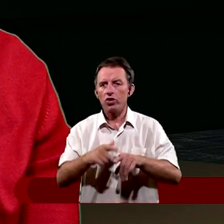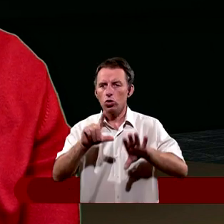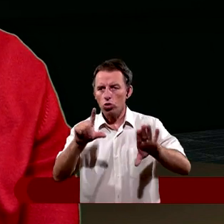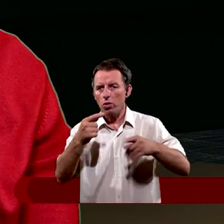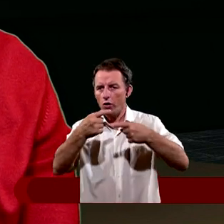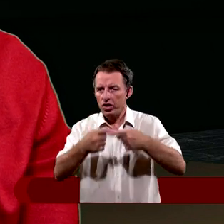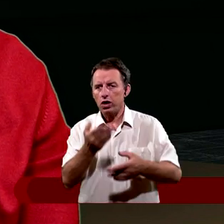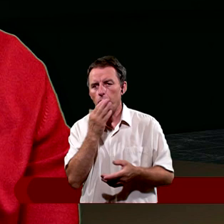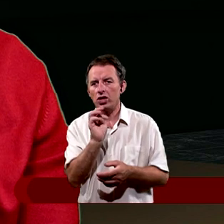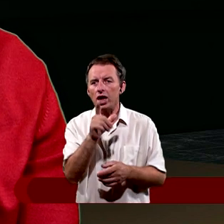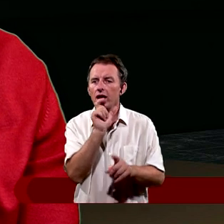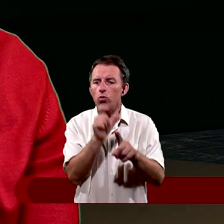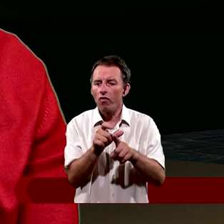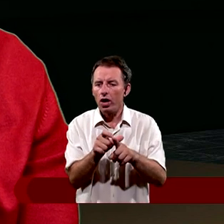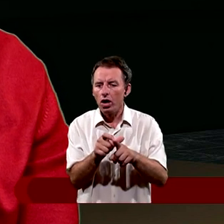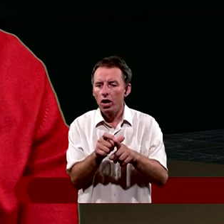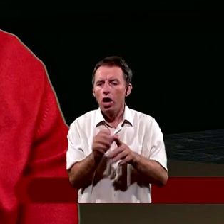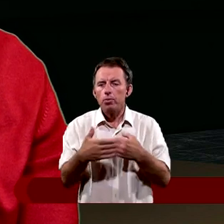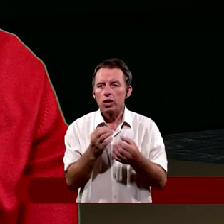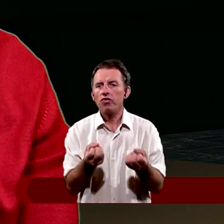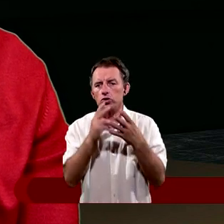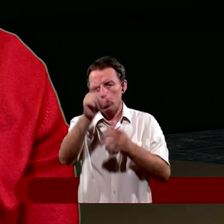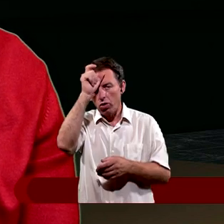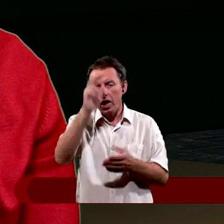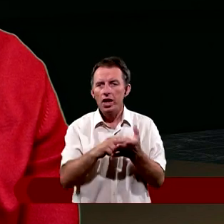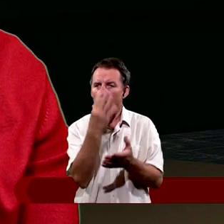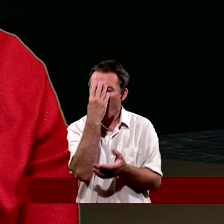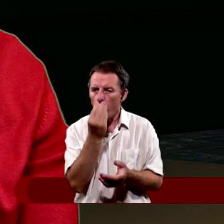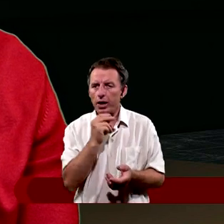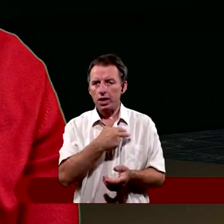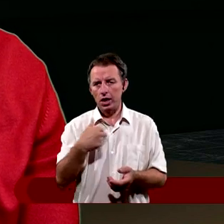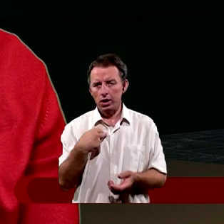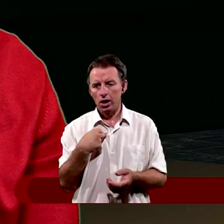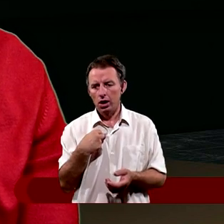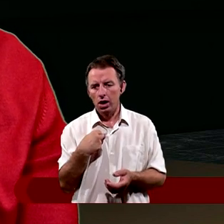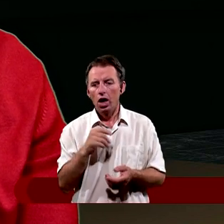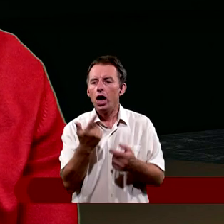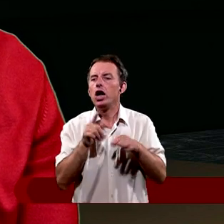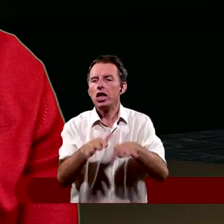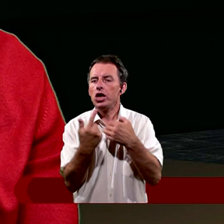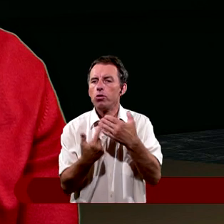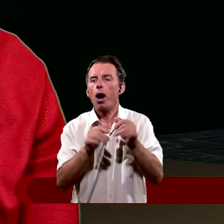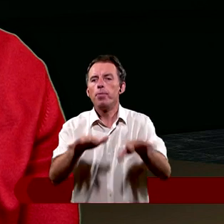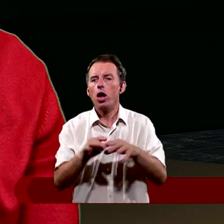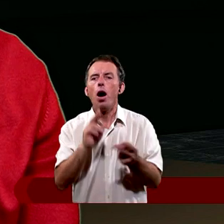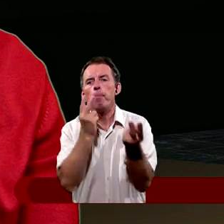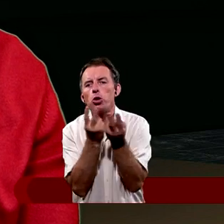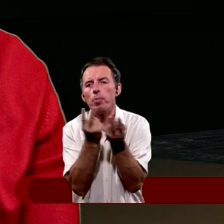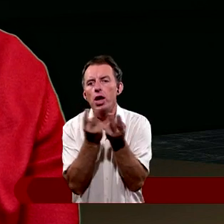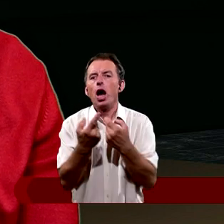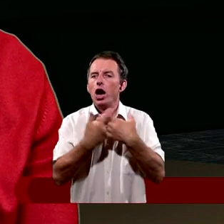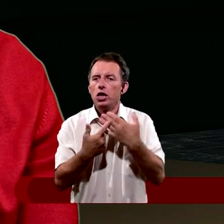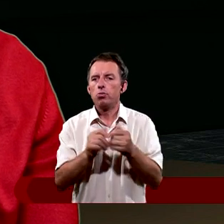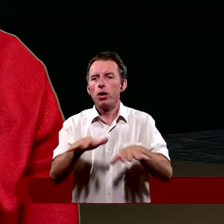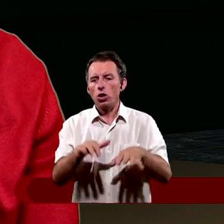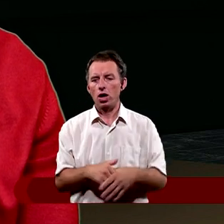26-27 wersetu mamy takie słowa przy stworzeniu człowieka. Na obraz nasz, czyli liczba mnoga, tak? Podobnego do nas,